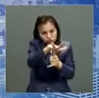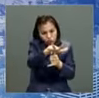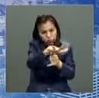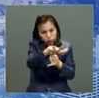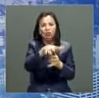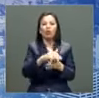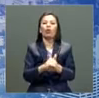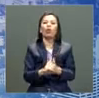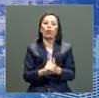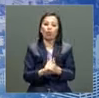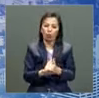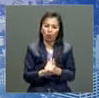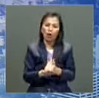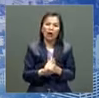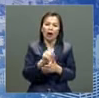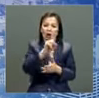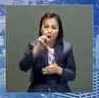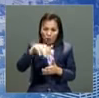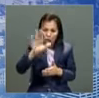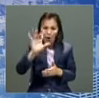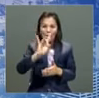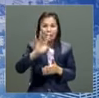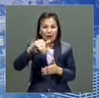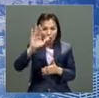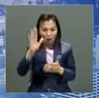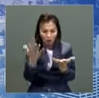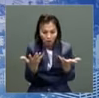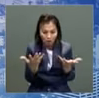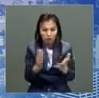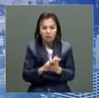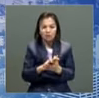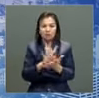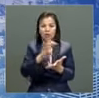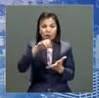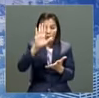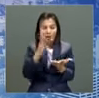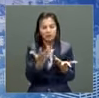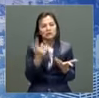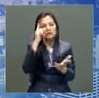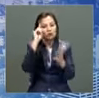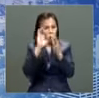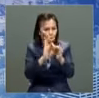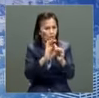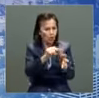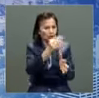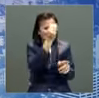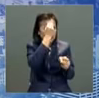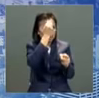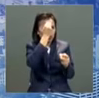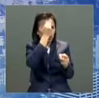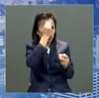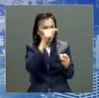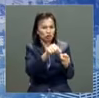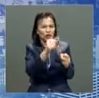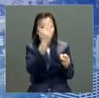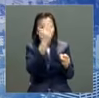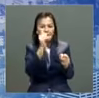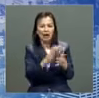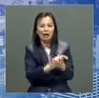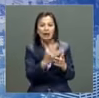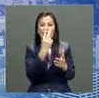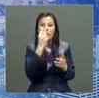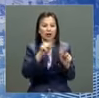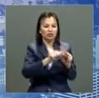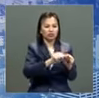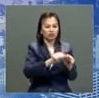หลักนะครับในทุกๆวันถ้าเราเรียนรู้อย่างนี้นะครับญี่ปุ่นก็ตัวเลขที่เป็นกราฟ